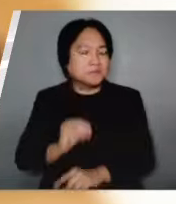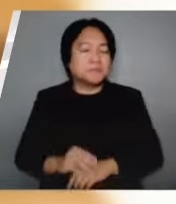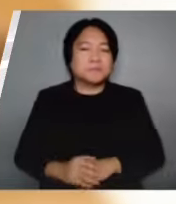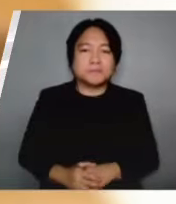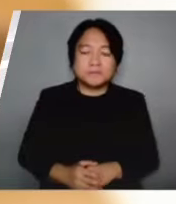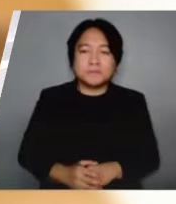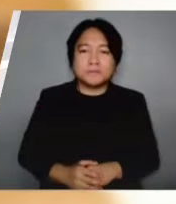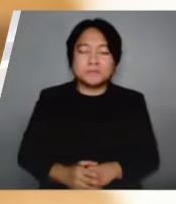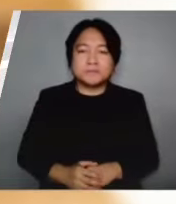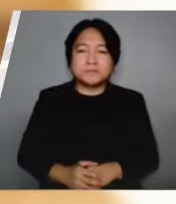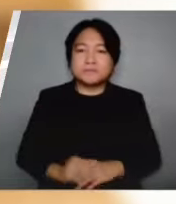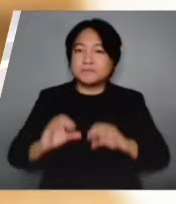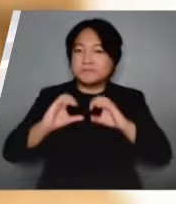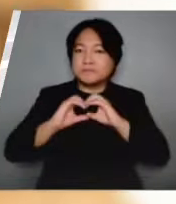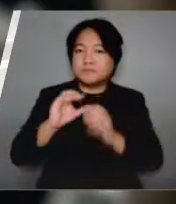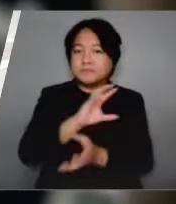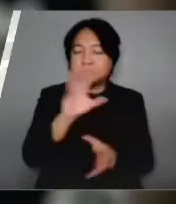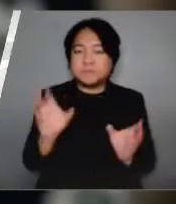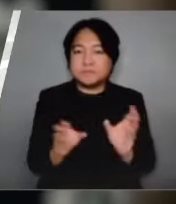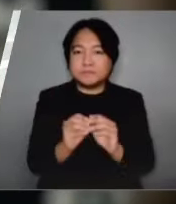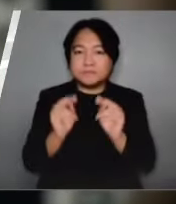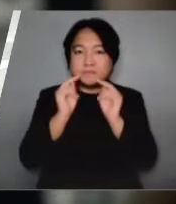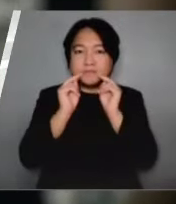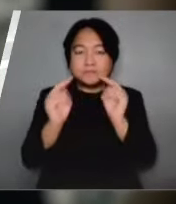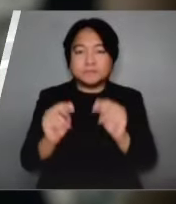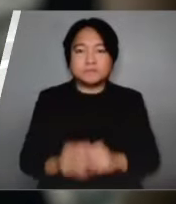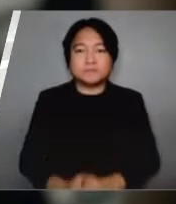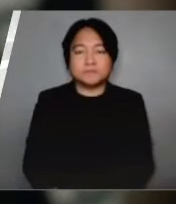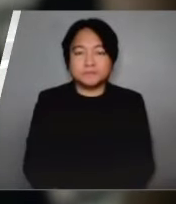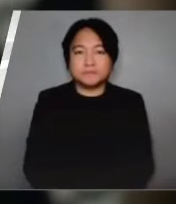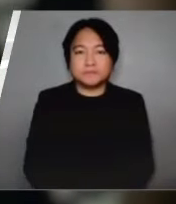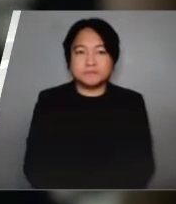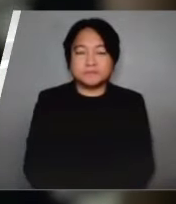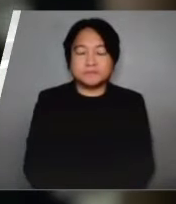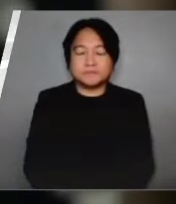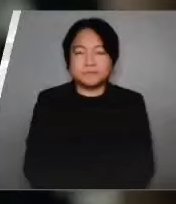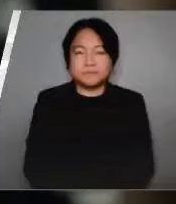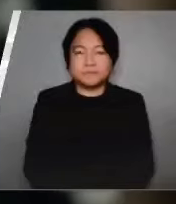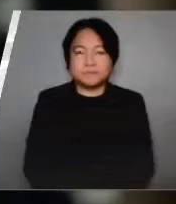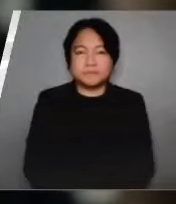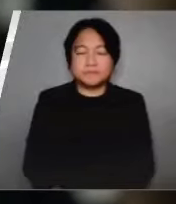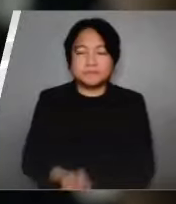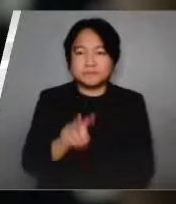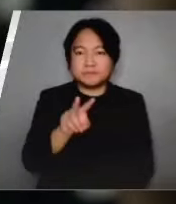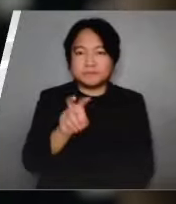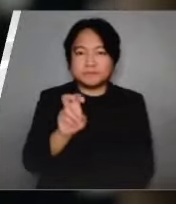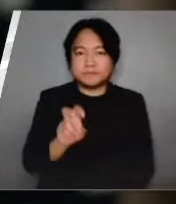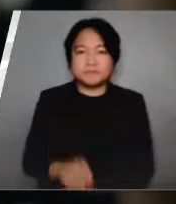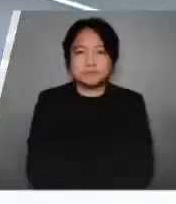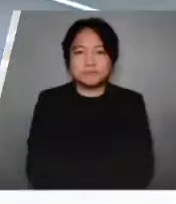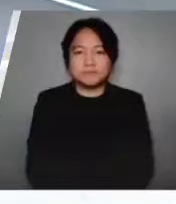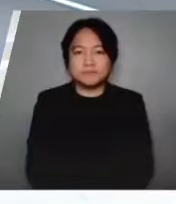GMA Integrated News, Lars Santiago ang inyong saksi.